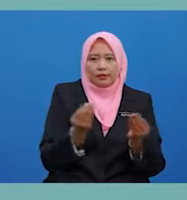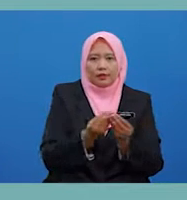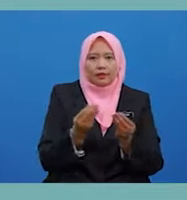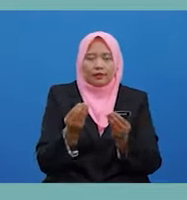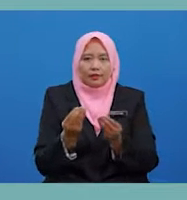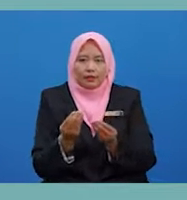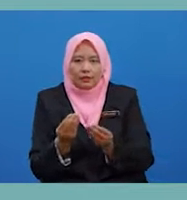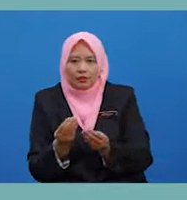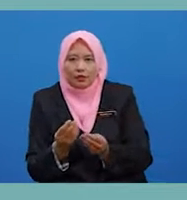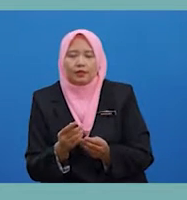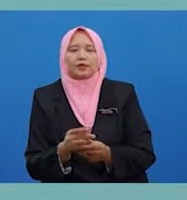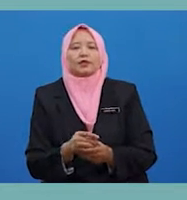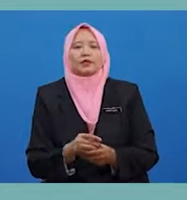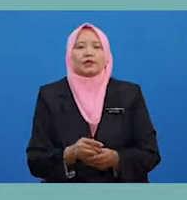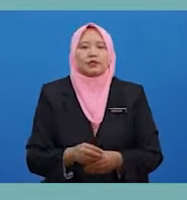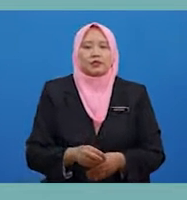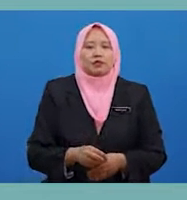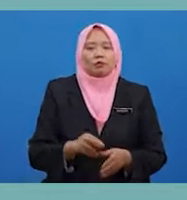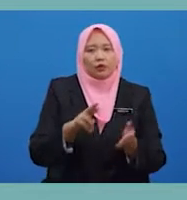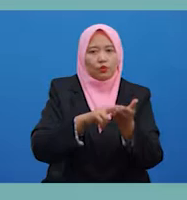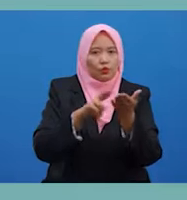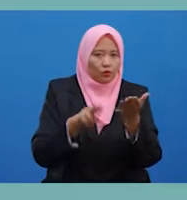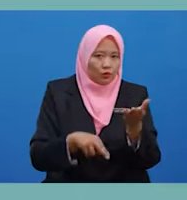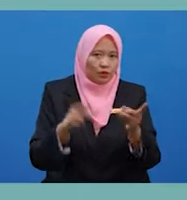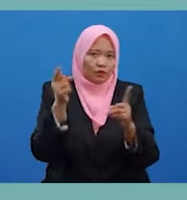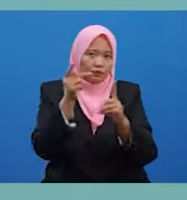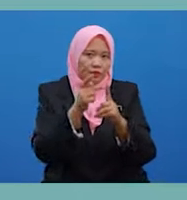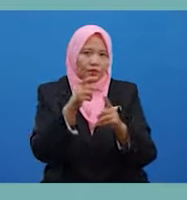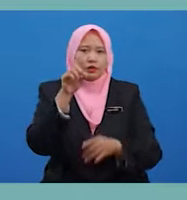190,949 kes, menurun kepada